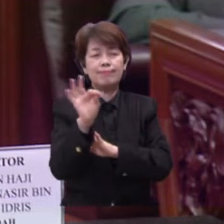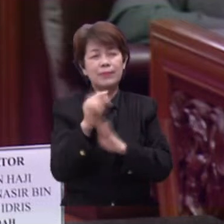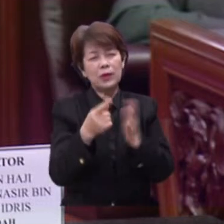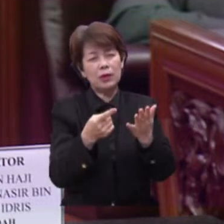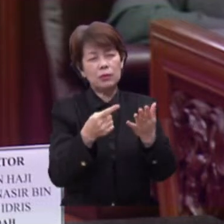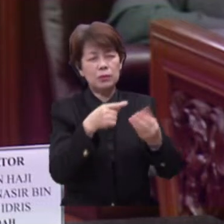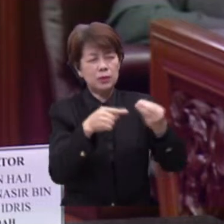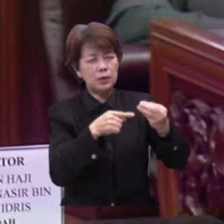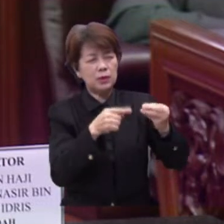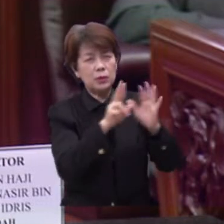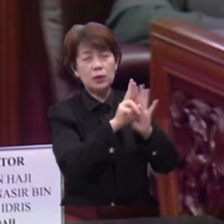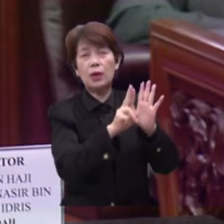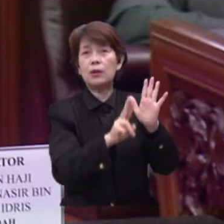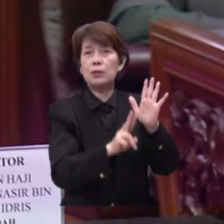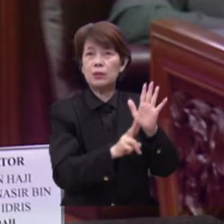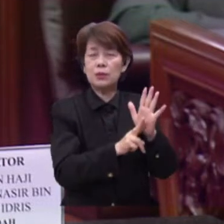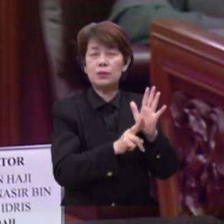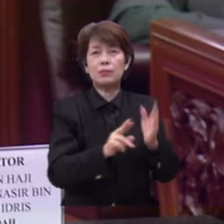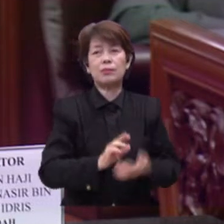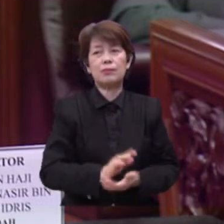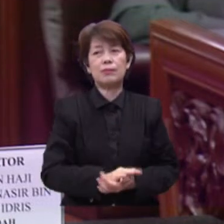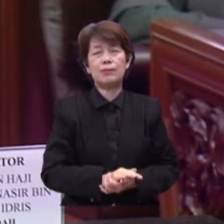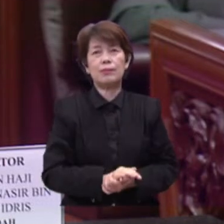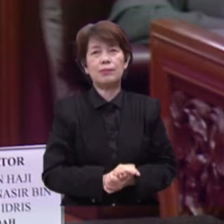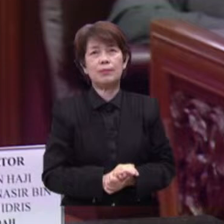kepada mereka yang